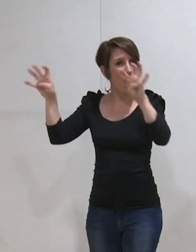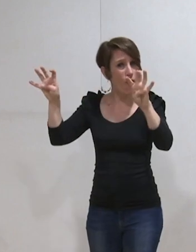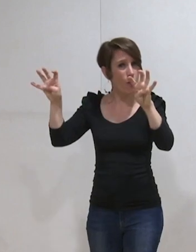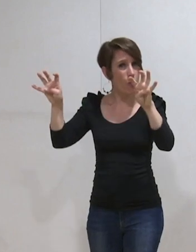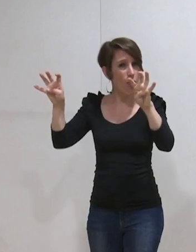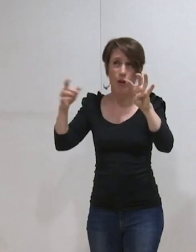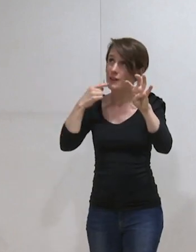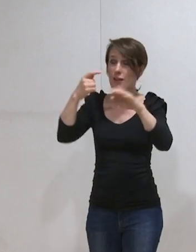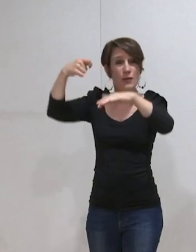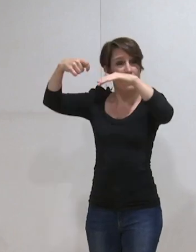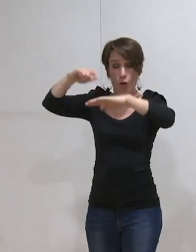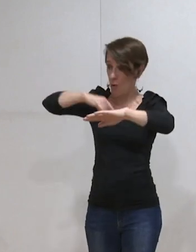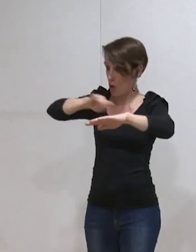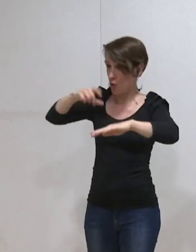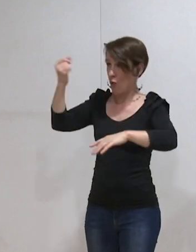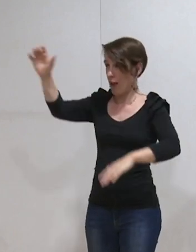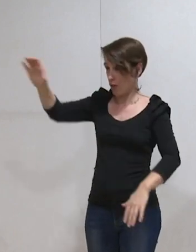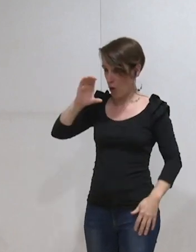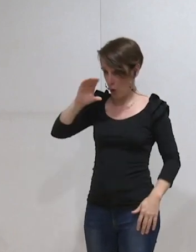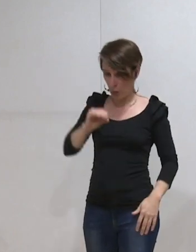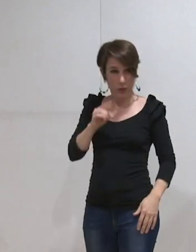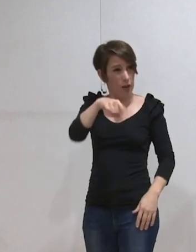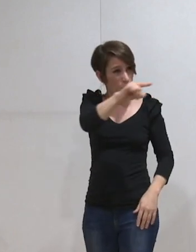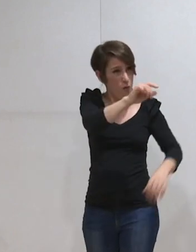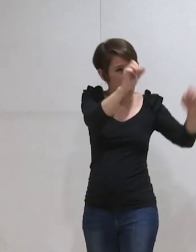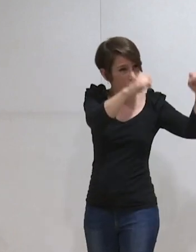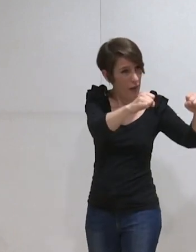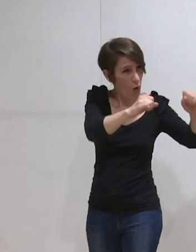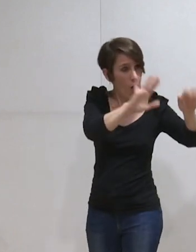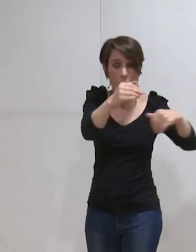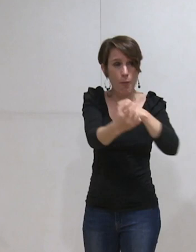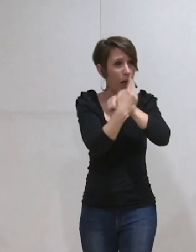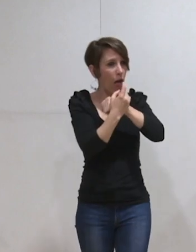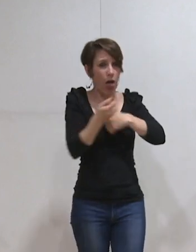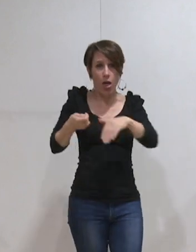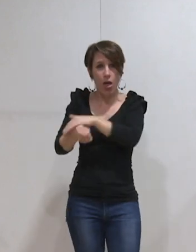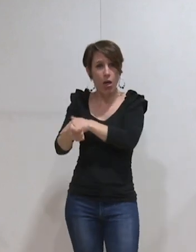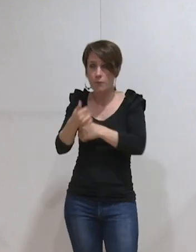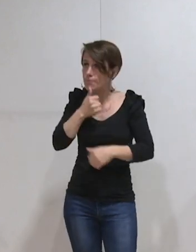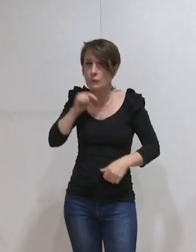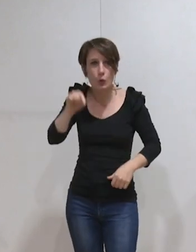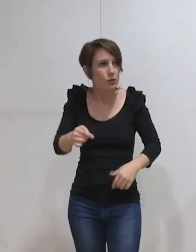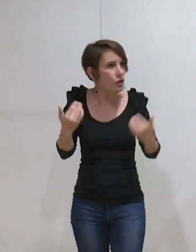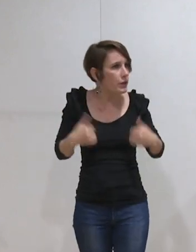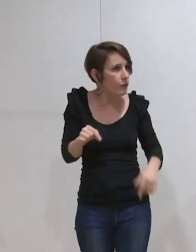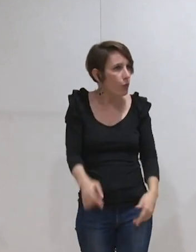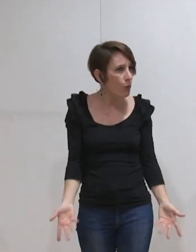critique les choix que nous avons l'obligation d'effectuer pour revenir sur la délibération